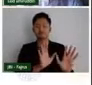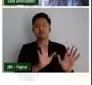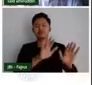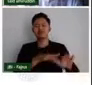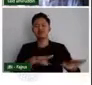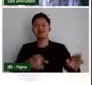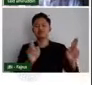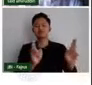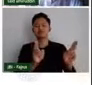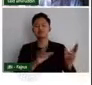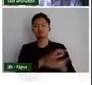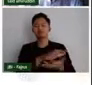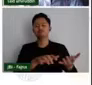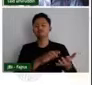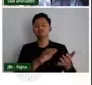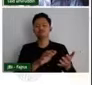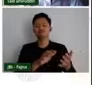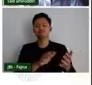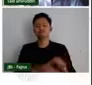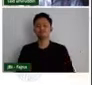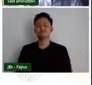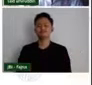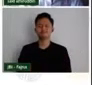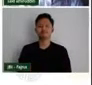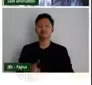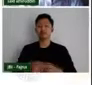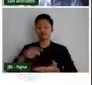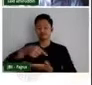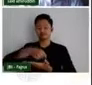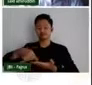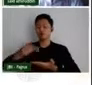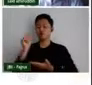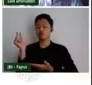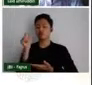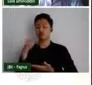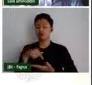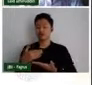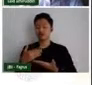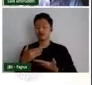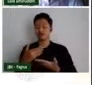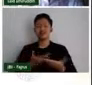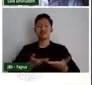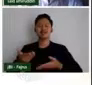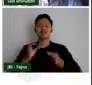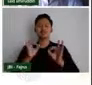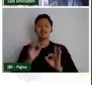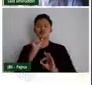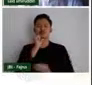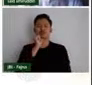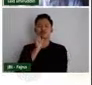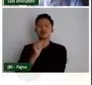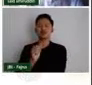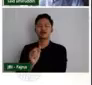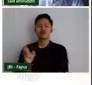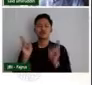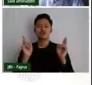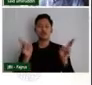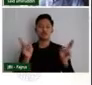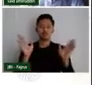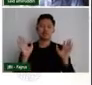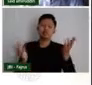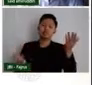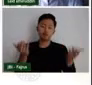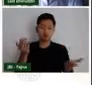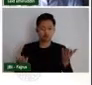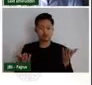lainnya. Nah, sementara sekolah umum itu adalah sekolah yang menyelenggarakan layanan pendidikan bagi anak-anak yang normal saja mungkin. Sekolah di